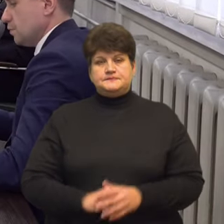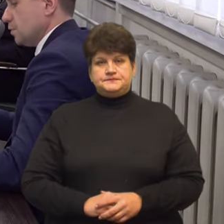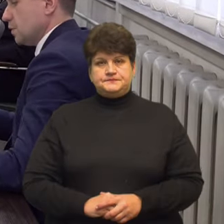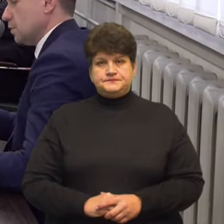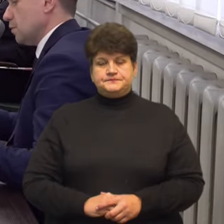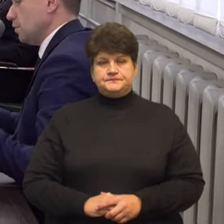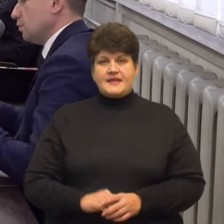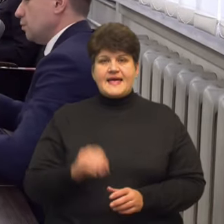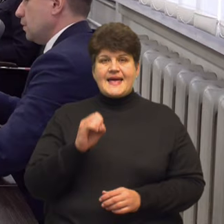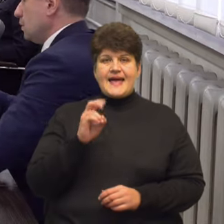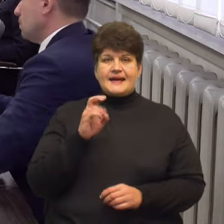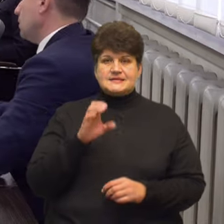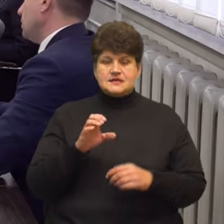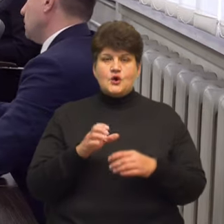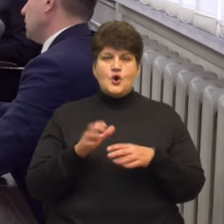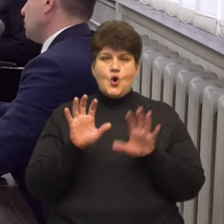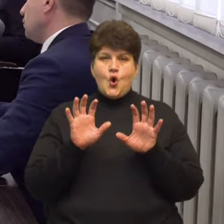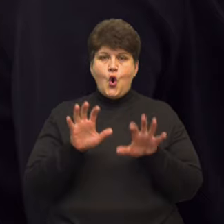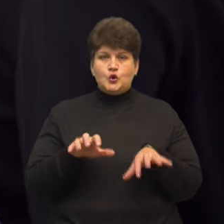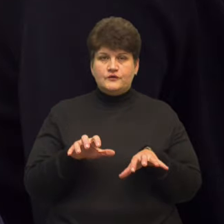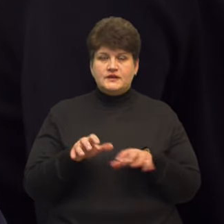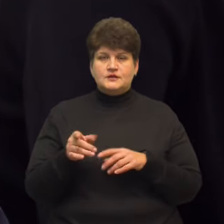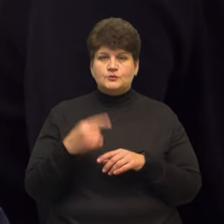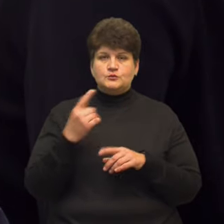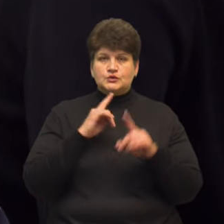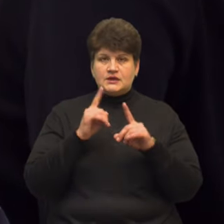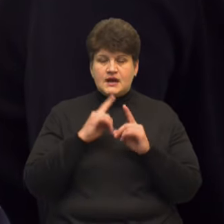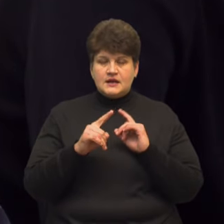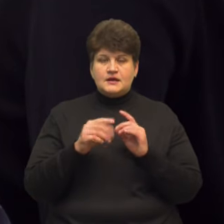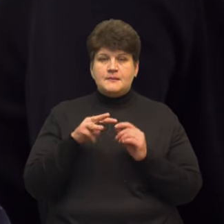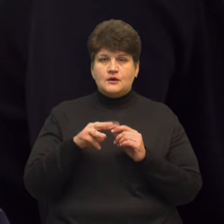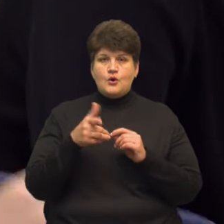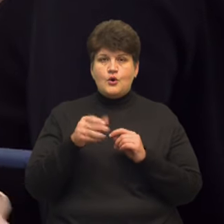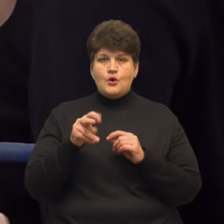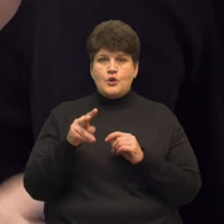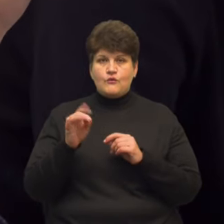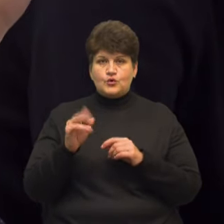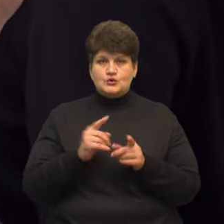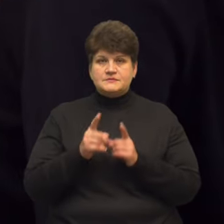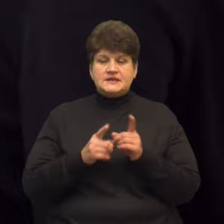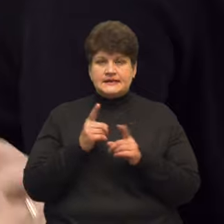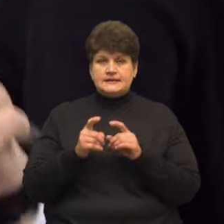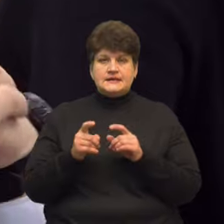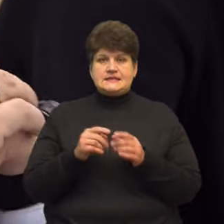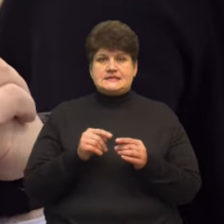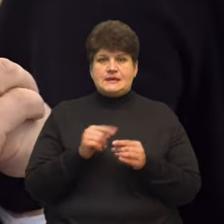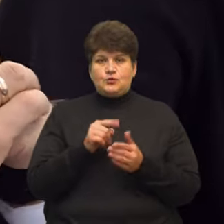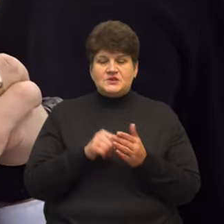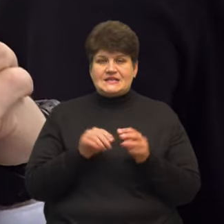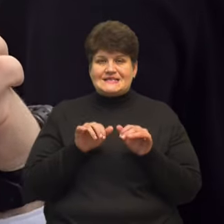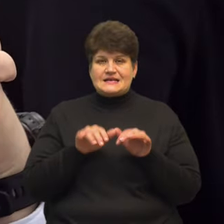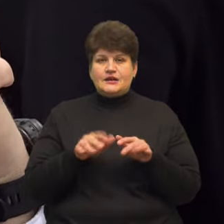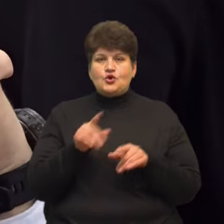екс-голові Тернопільської обласної ради та підозрюваному в отриманні хабаря Михайлу головку змінили запобіжний захід до нього застосували